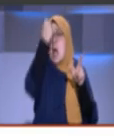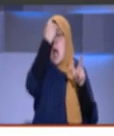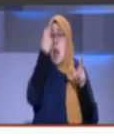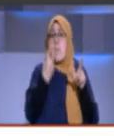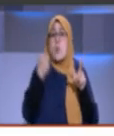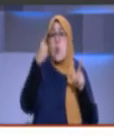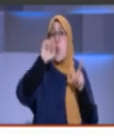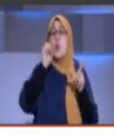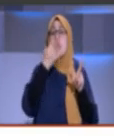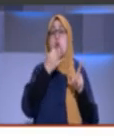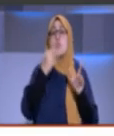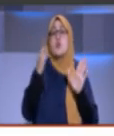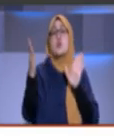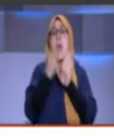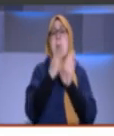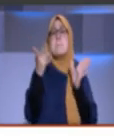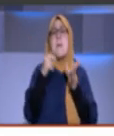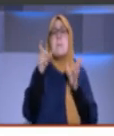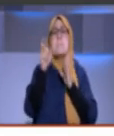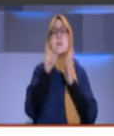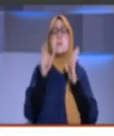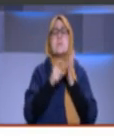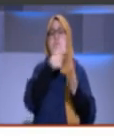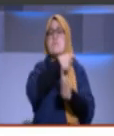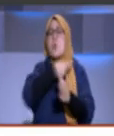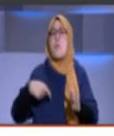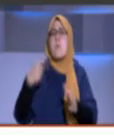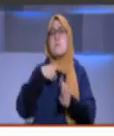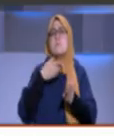أمام الأجهزة الأمنية أن الارتباط وتوزيع الأدوار موجود وحاضر طوال الوقت.